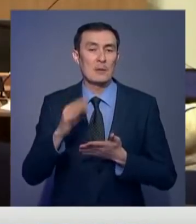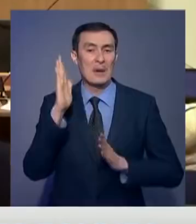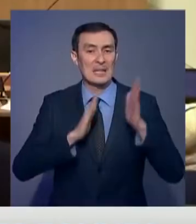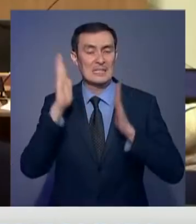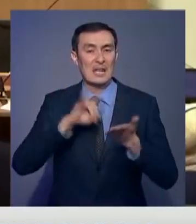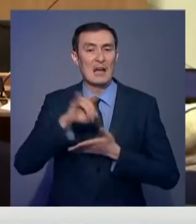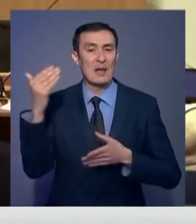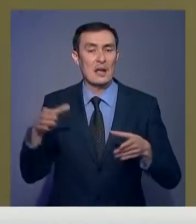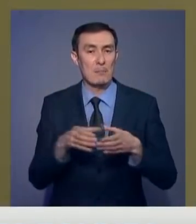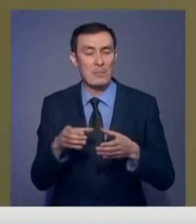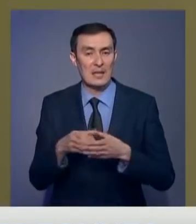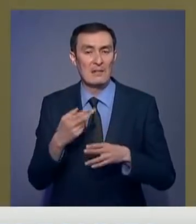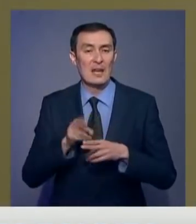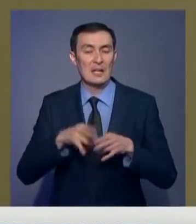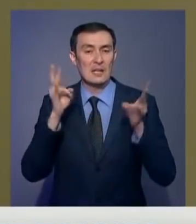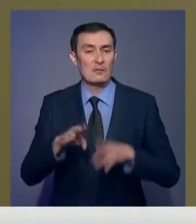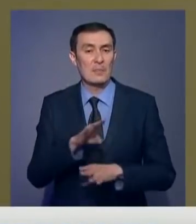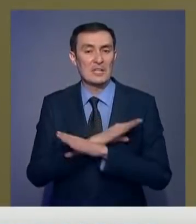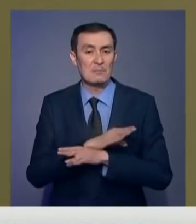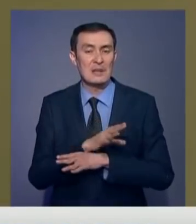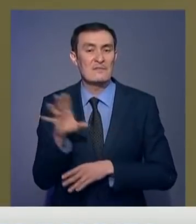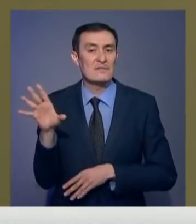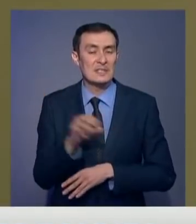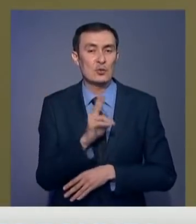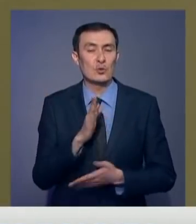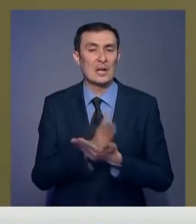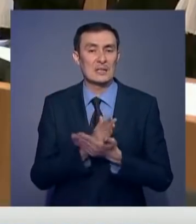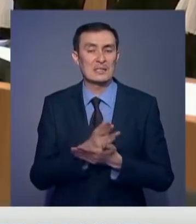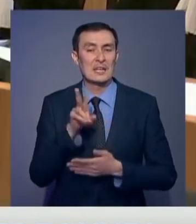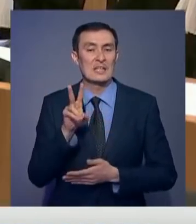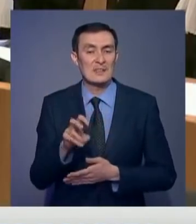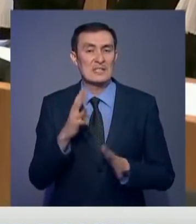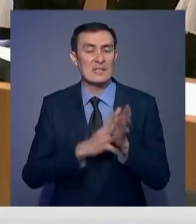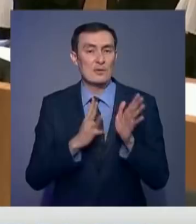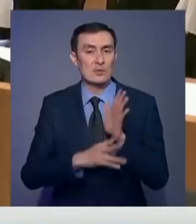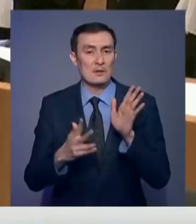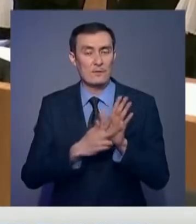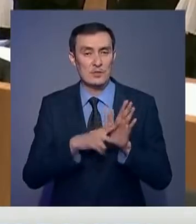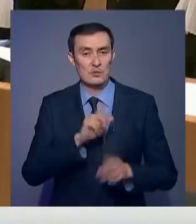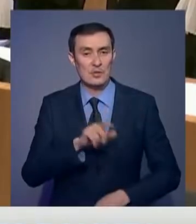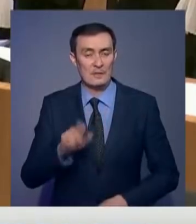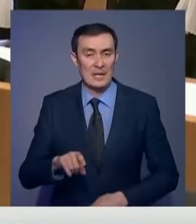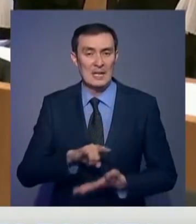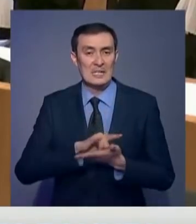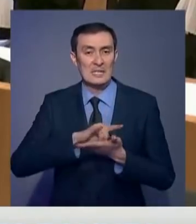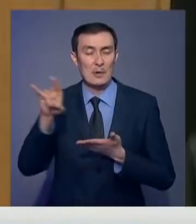малайзийских авиалиний. А в этой катастрофе погибли все, кто находился на борту, точнее 298 человек. Самолет